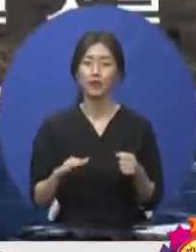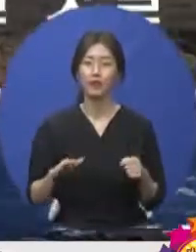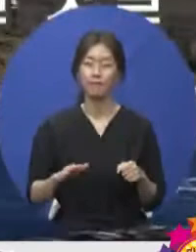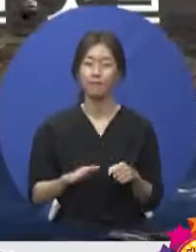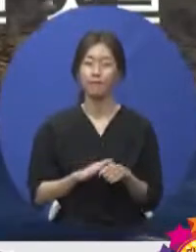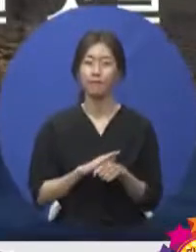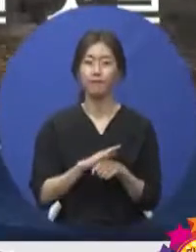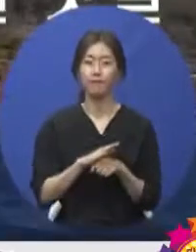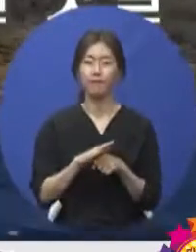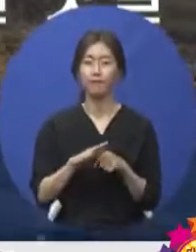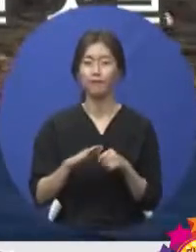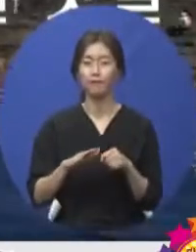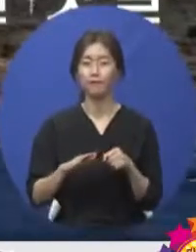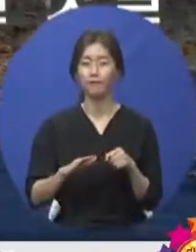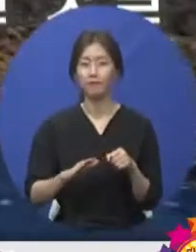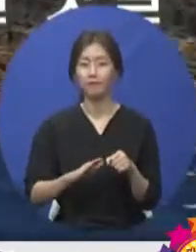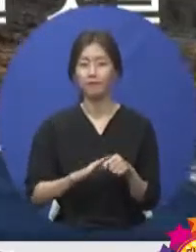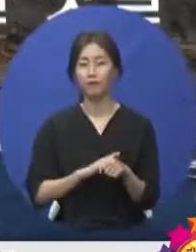사람이라면